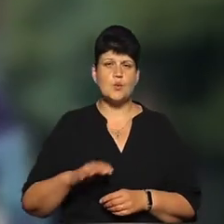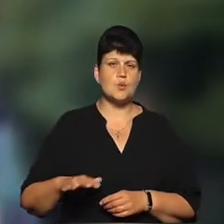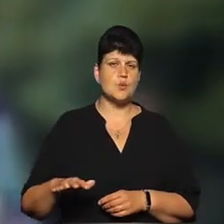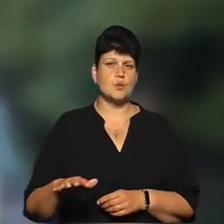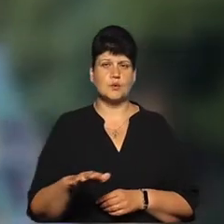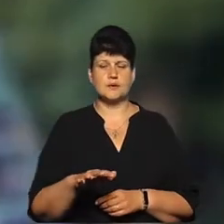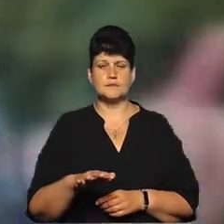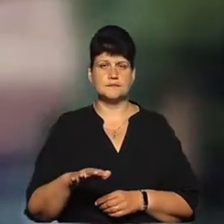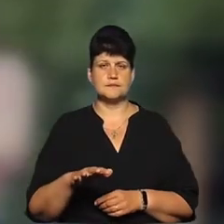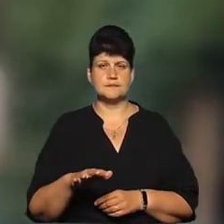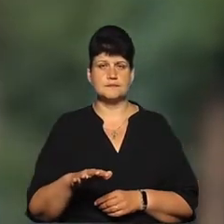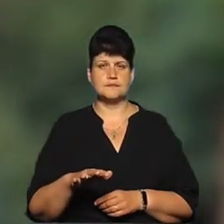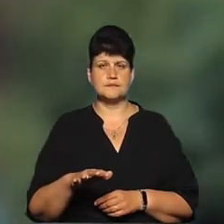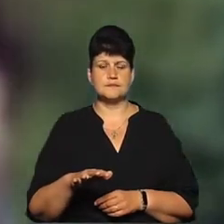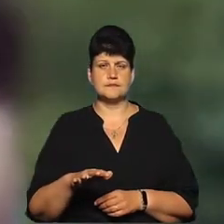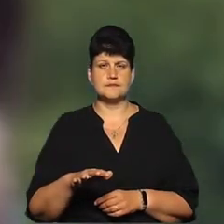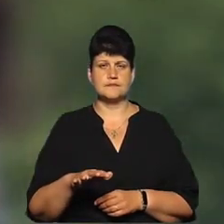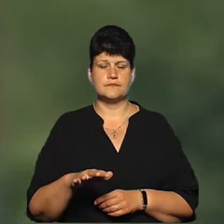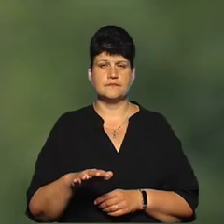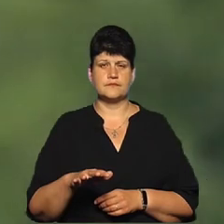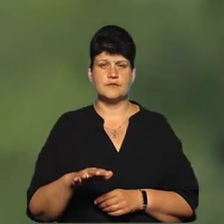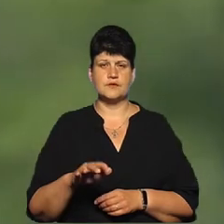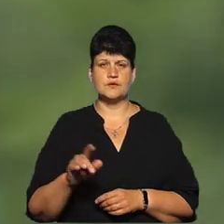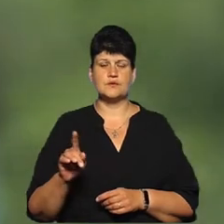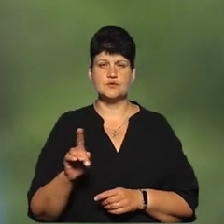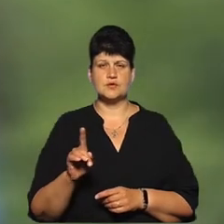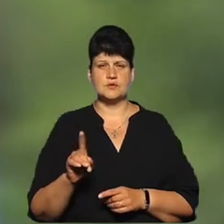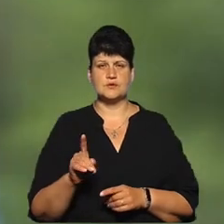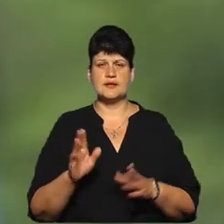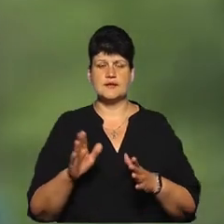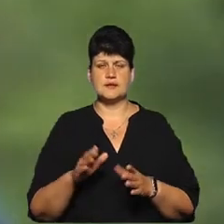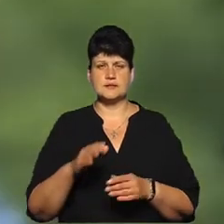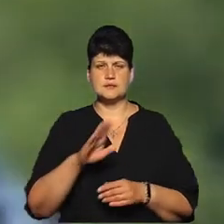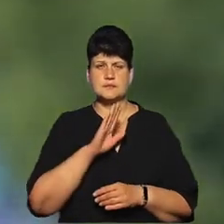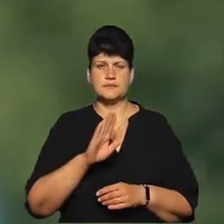Україно, тримайся ненько,